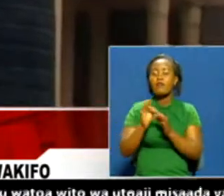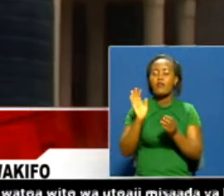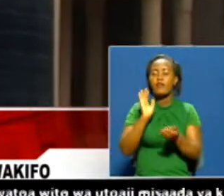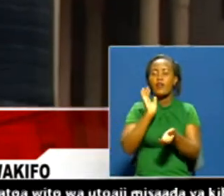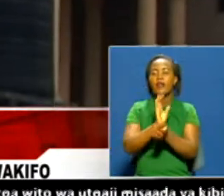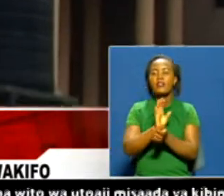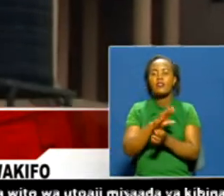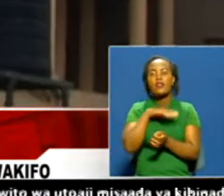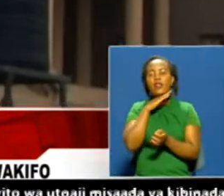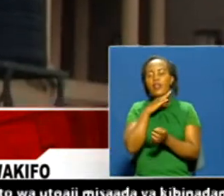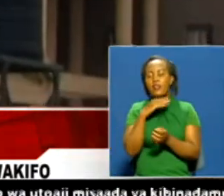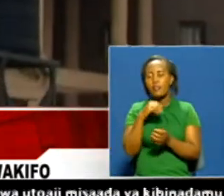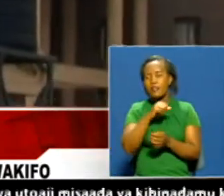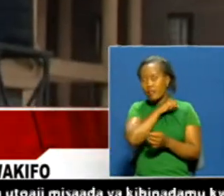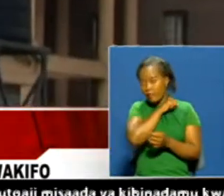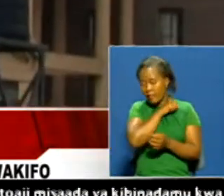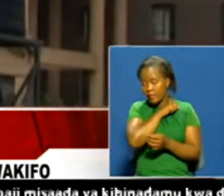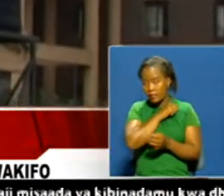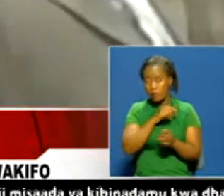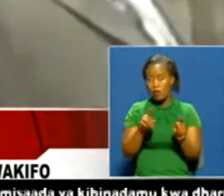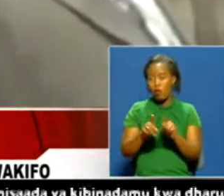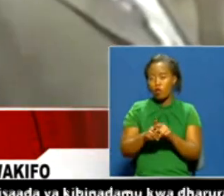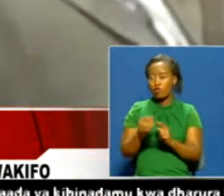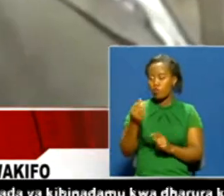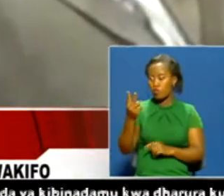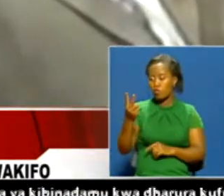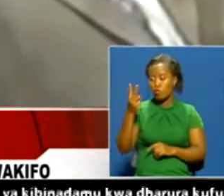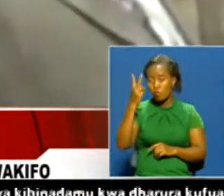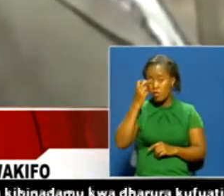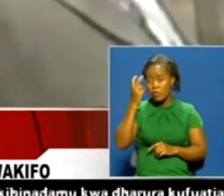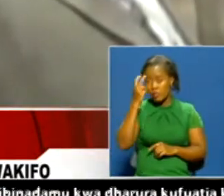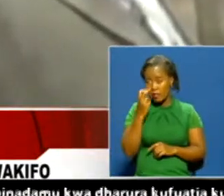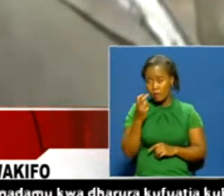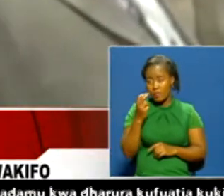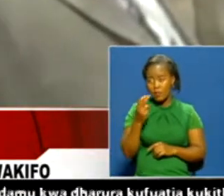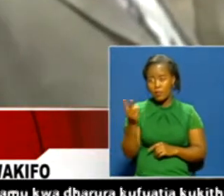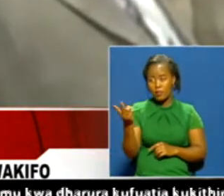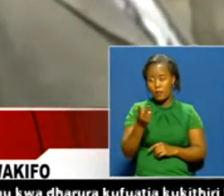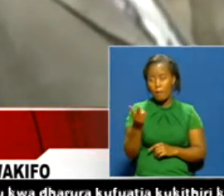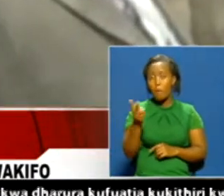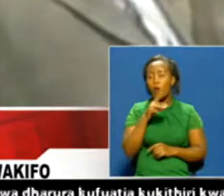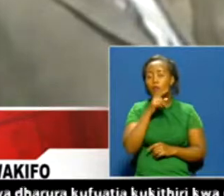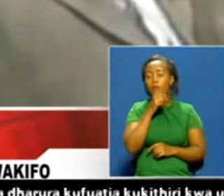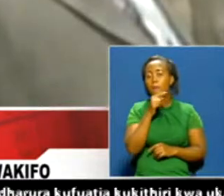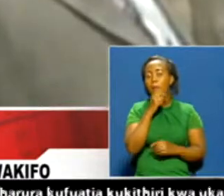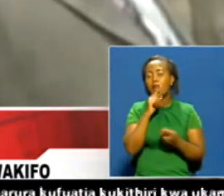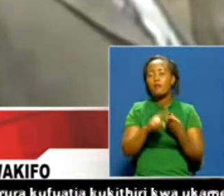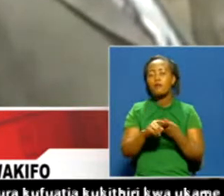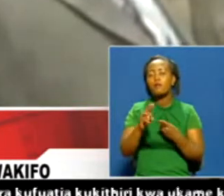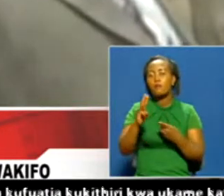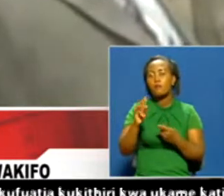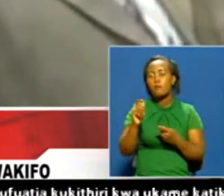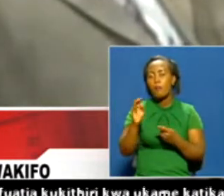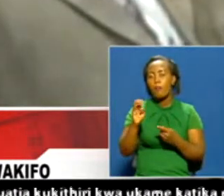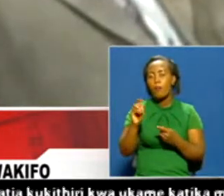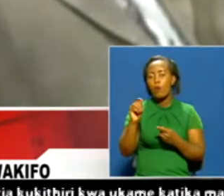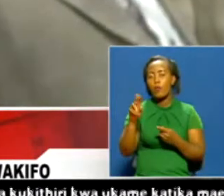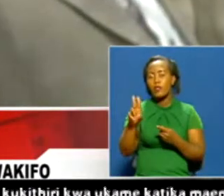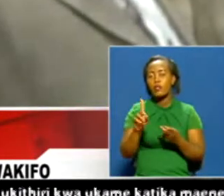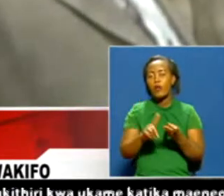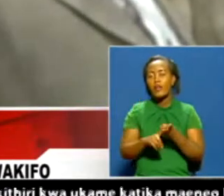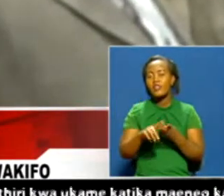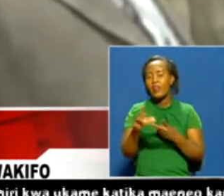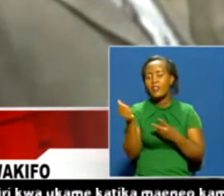mauaji. Kwenye kesi hiyo wafungwa wawili waliohukumiwa kifo, Francis Karioko Murua Tetu na Francis Thirimbu Mwangi,